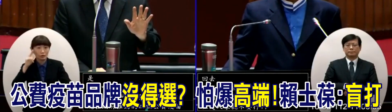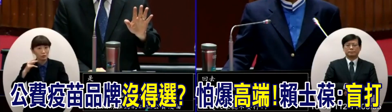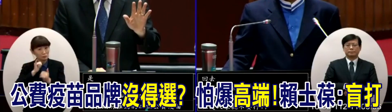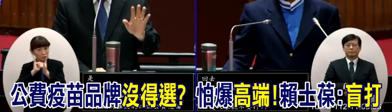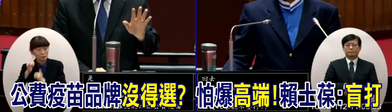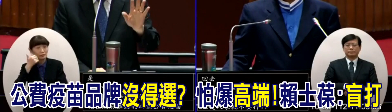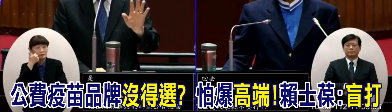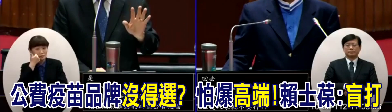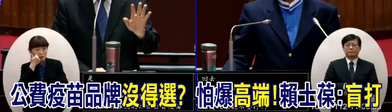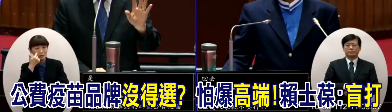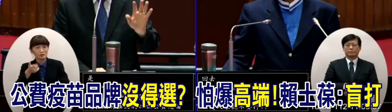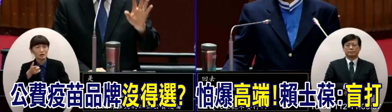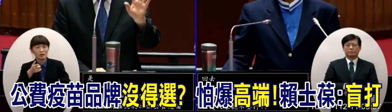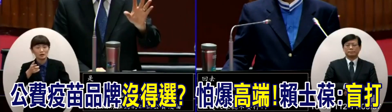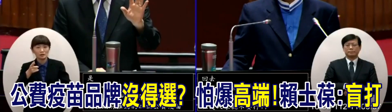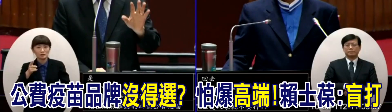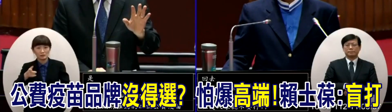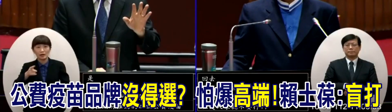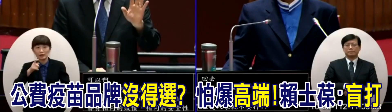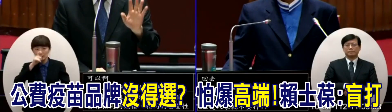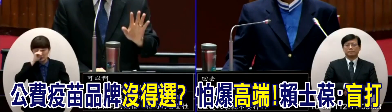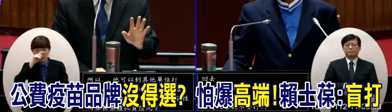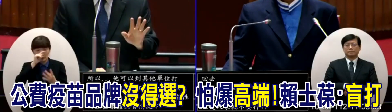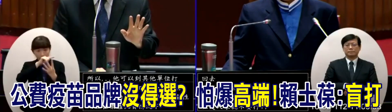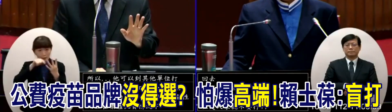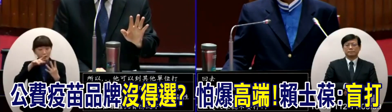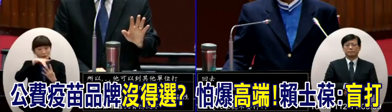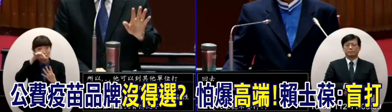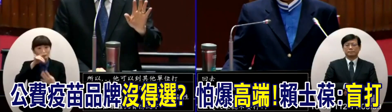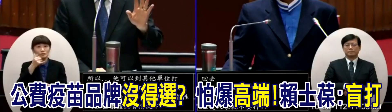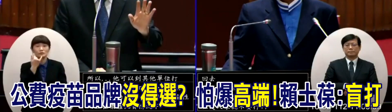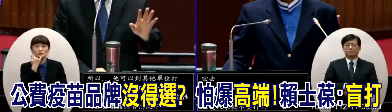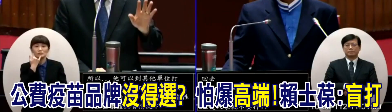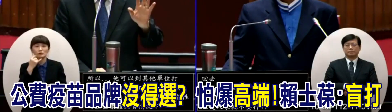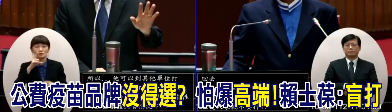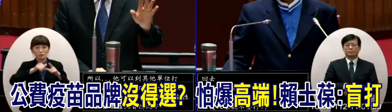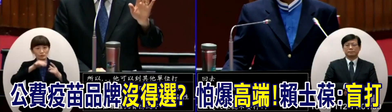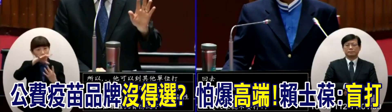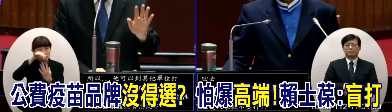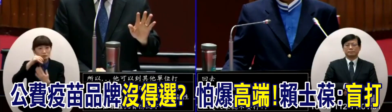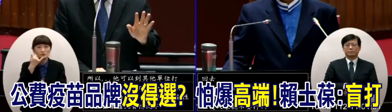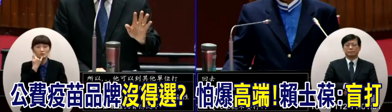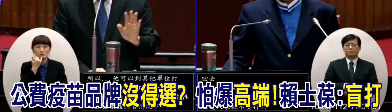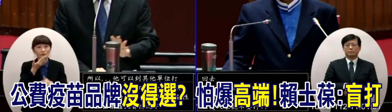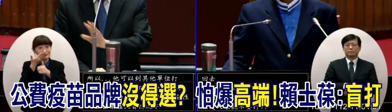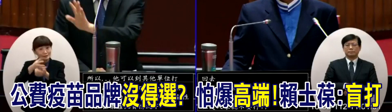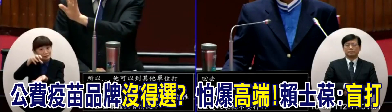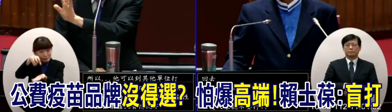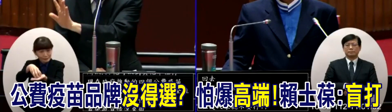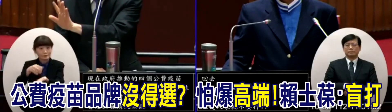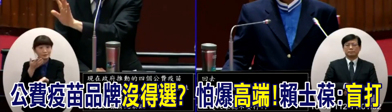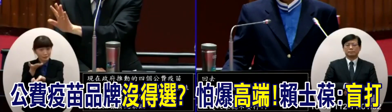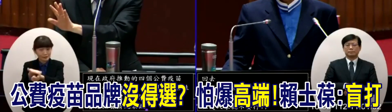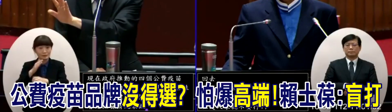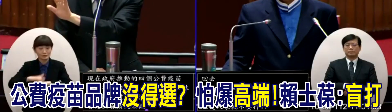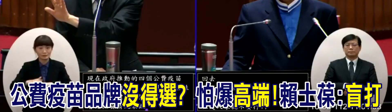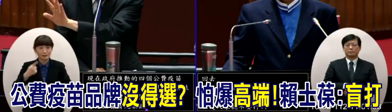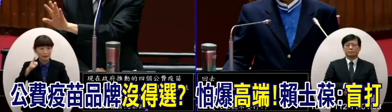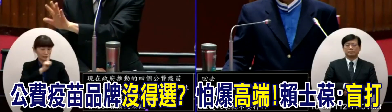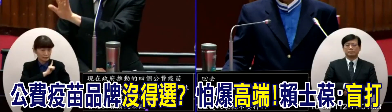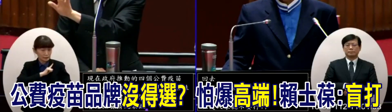民众他不愿意，他要指定厂牌也可以，那我们会给他一张证明，他可以自己